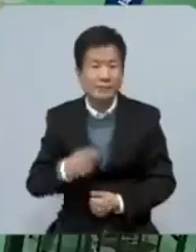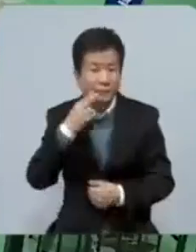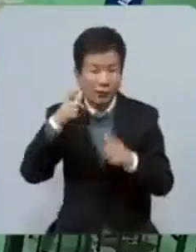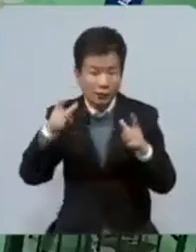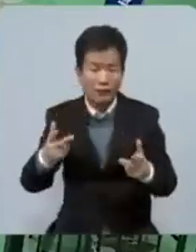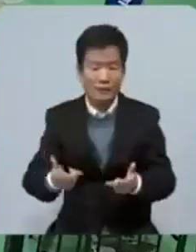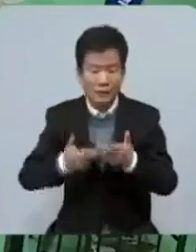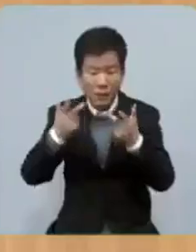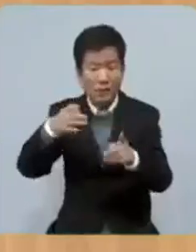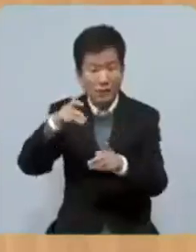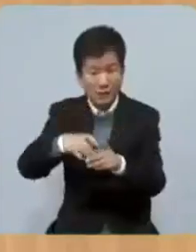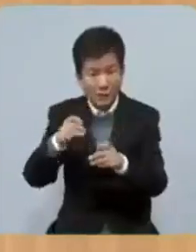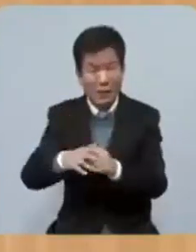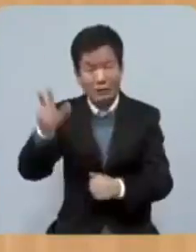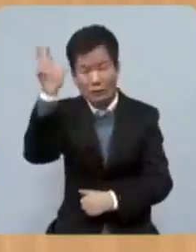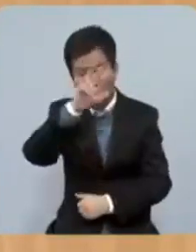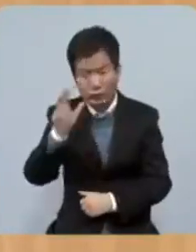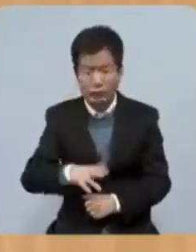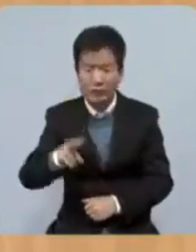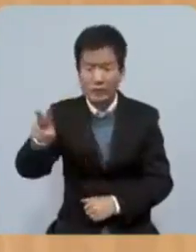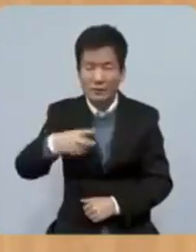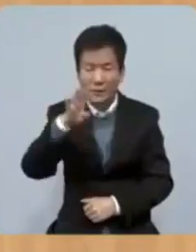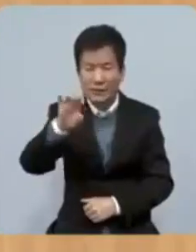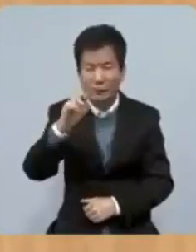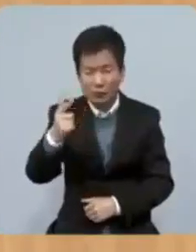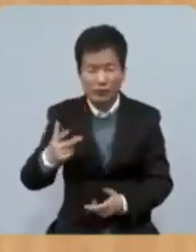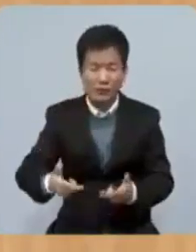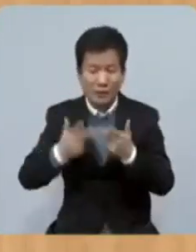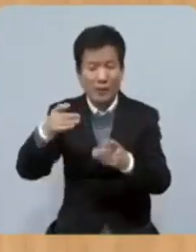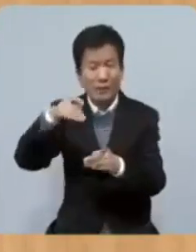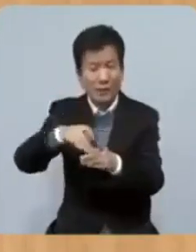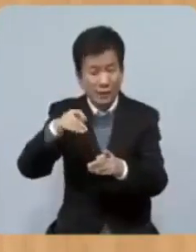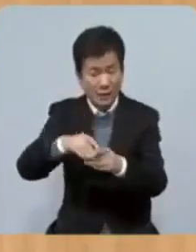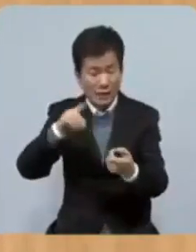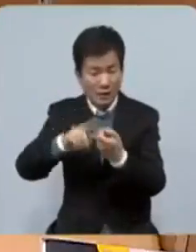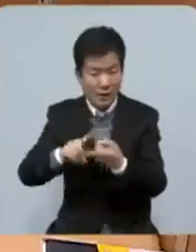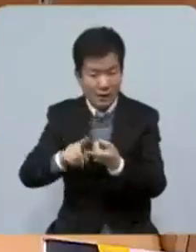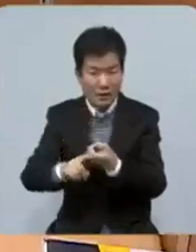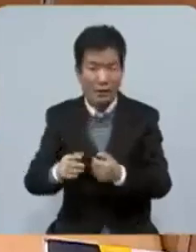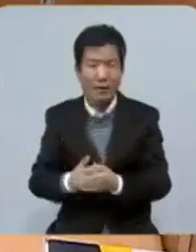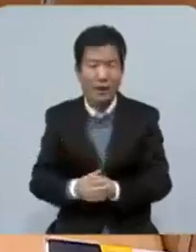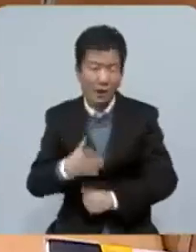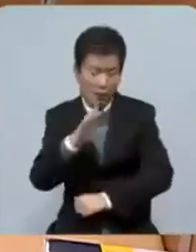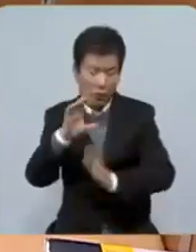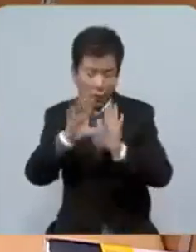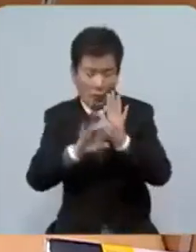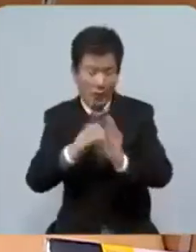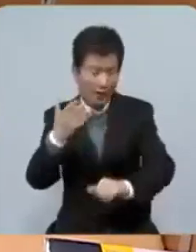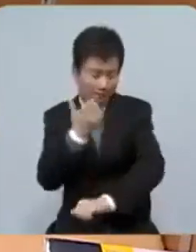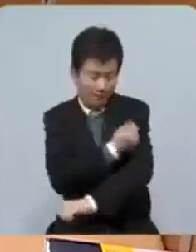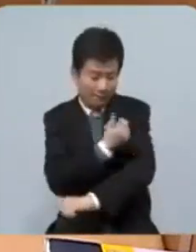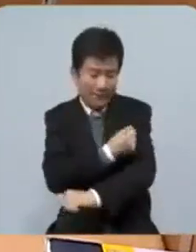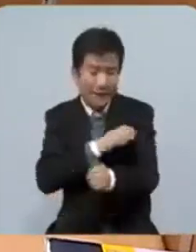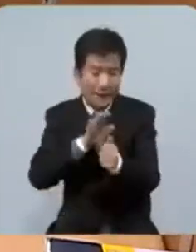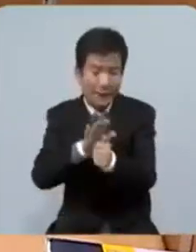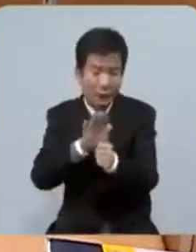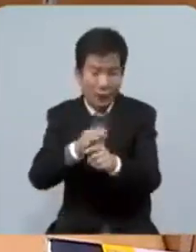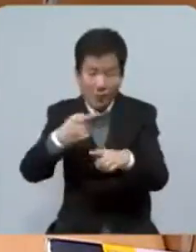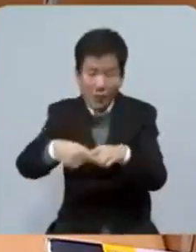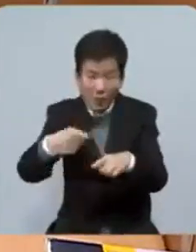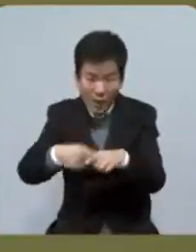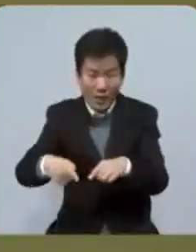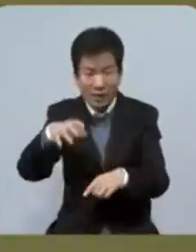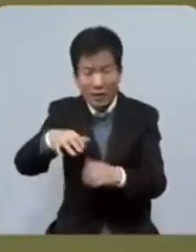음성군 자원봉사센터가 전국의 246개 자원봉사센터를 대상으로 한 코로나19 백신 접종 지원기관